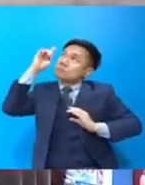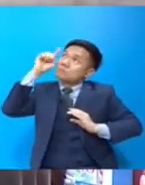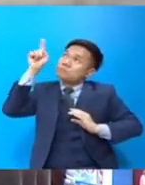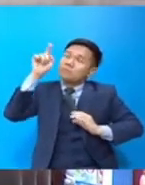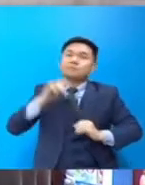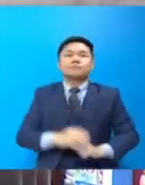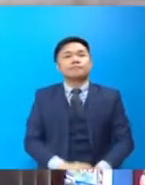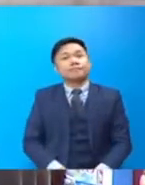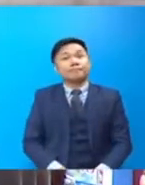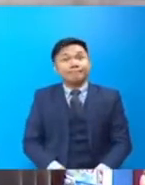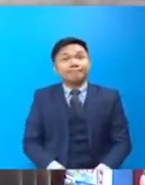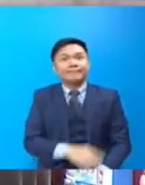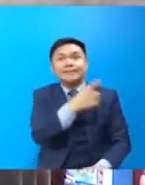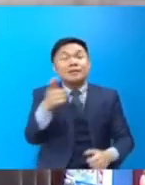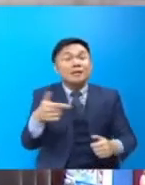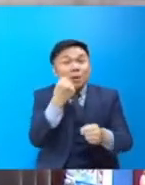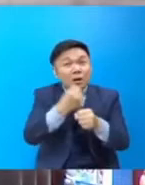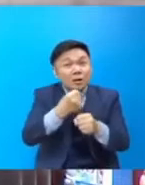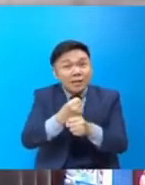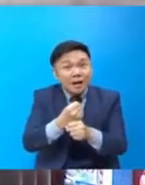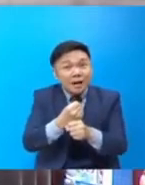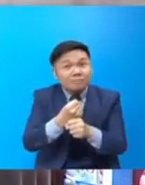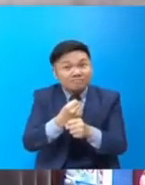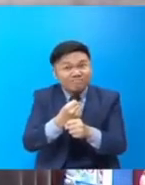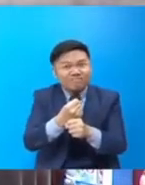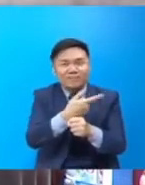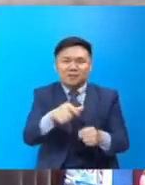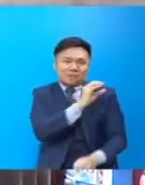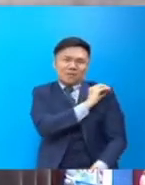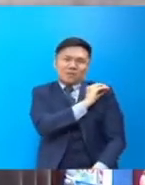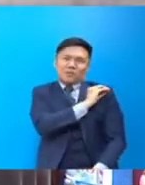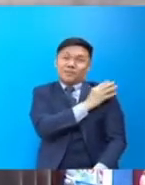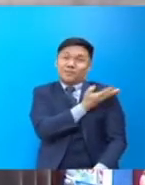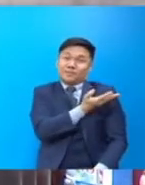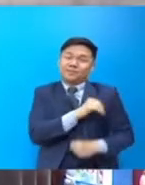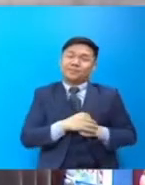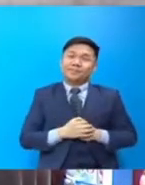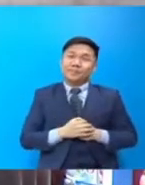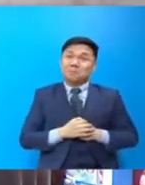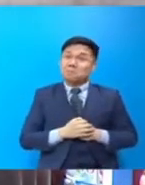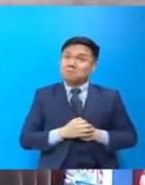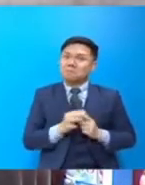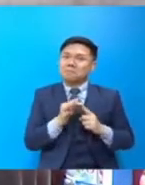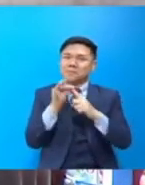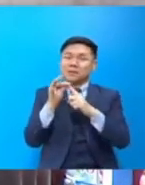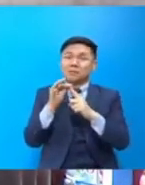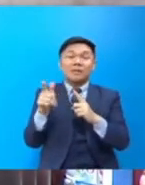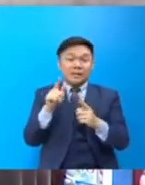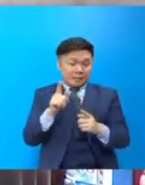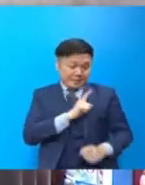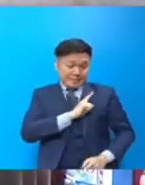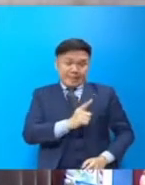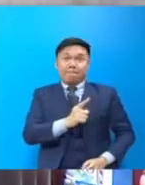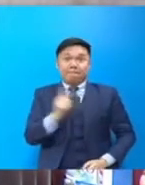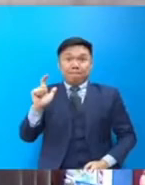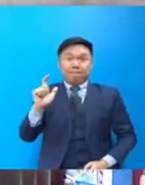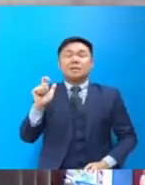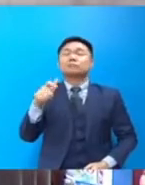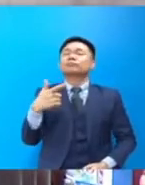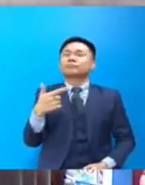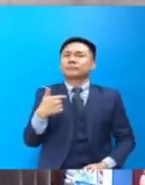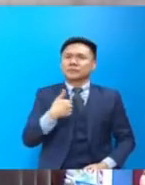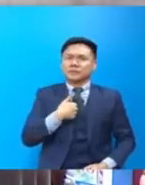seorang pekerja ya ataupun pegawai tetap khususnya yang beragama Islam yang